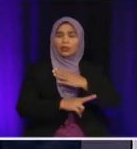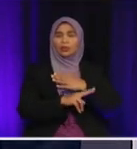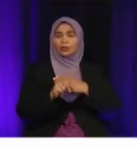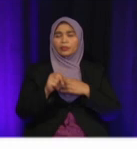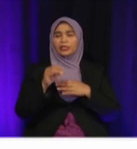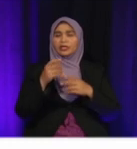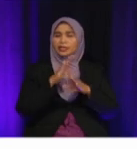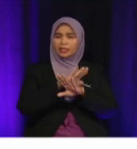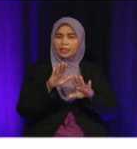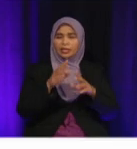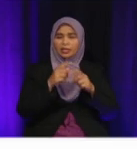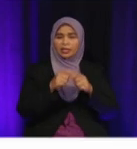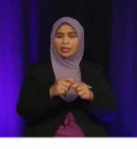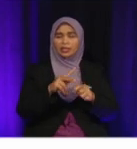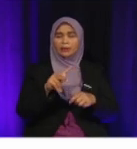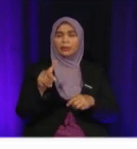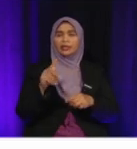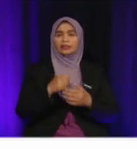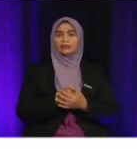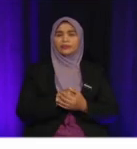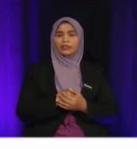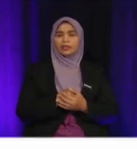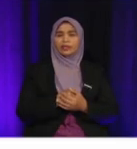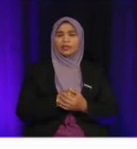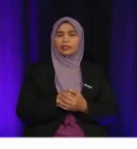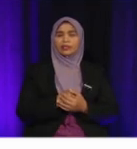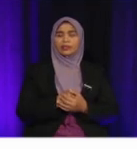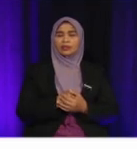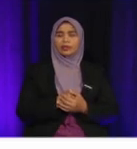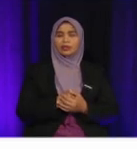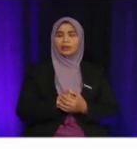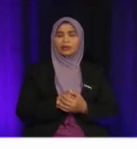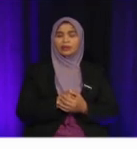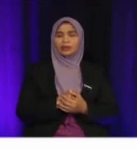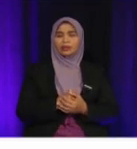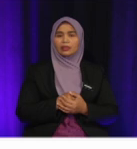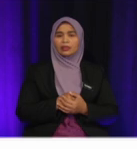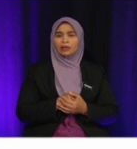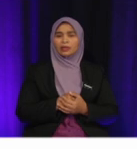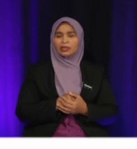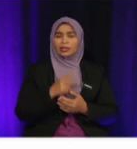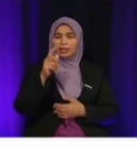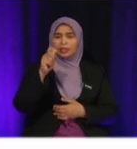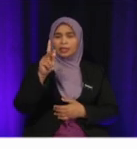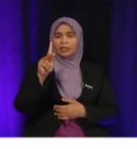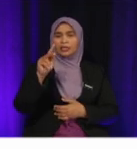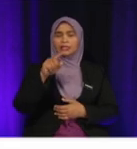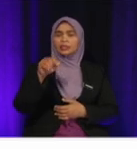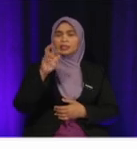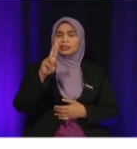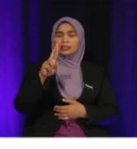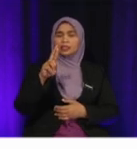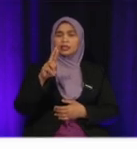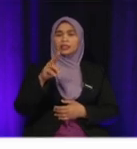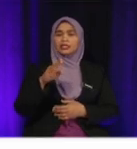yang tidak ditetapkan. Ha, kena faham betul-betul. Kisos, balas yang sama. Okey, manakala takzir,